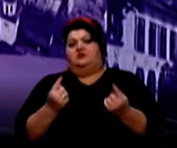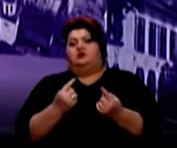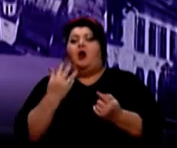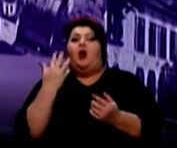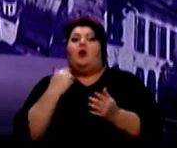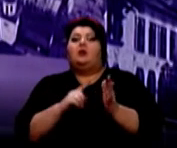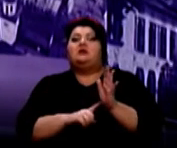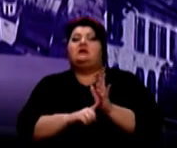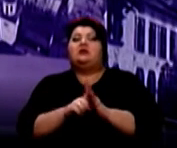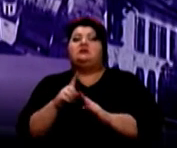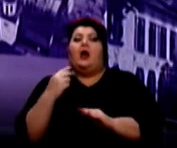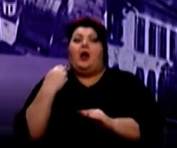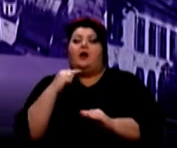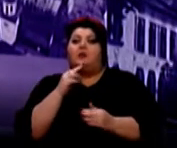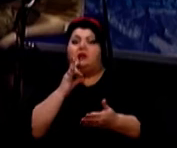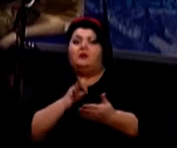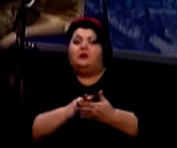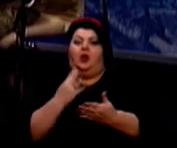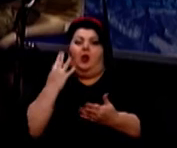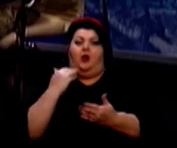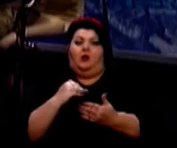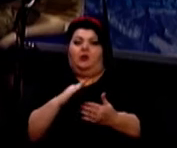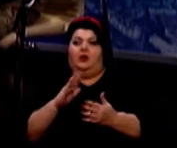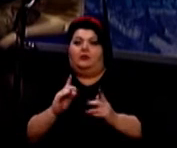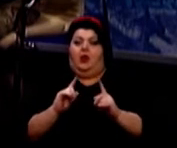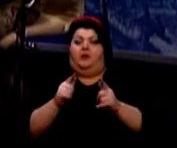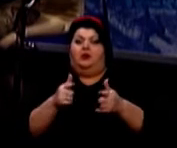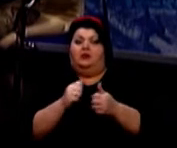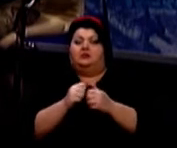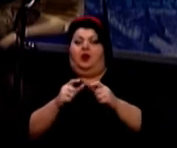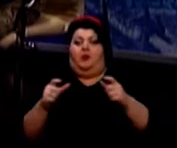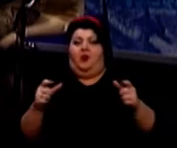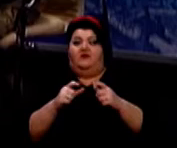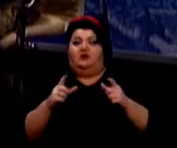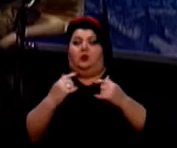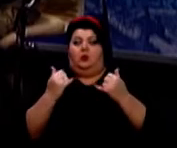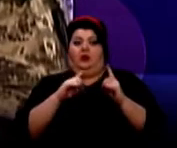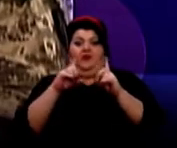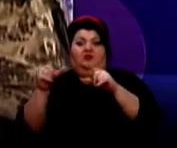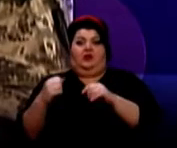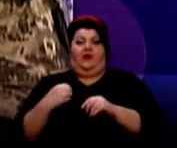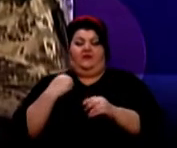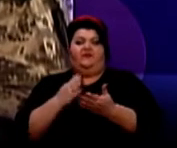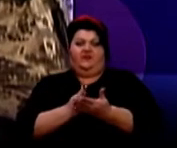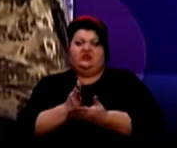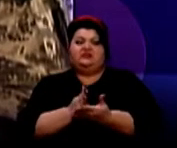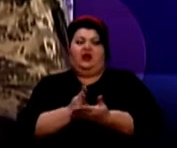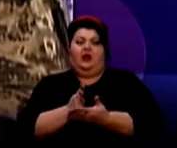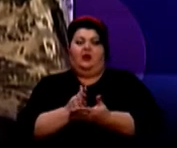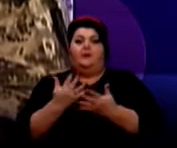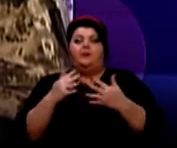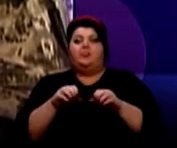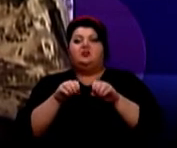настає кримінальна відповідальність, якому випадку? Це коли вже неприбуття за повістку для відправки війська. Тобто, вже